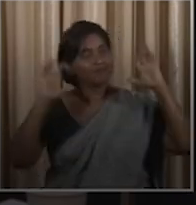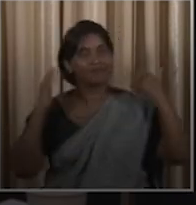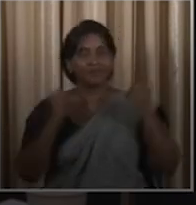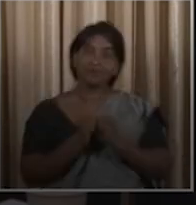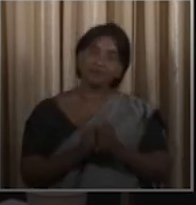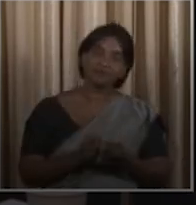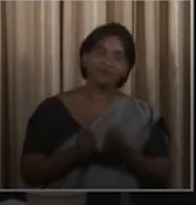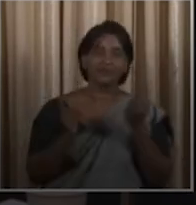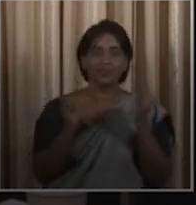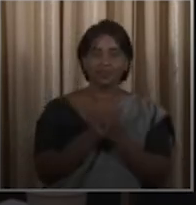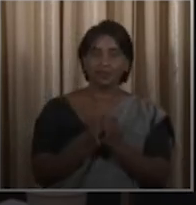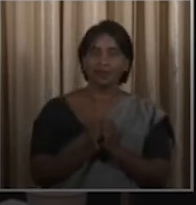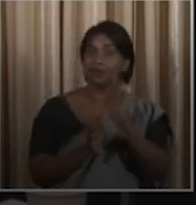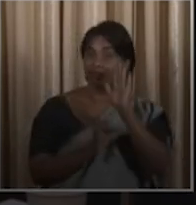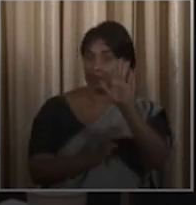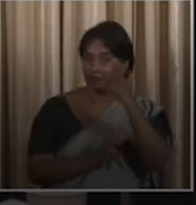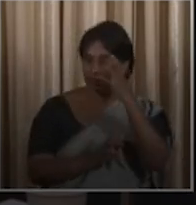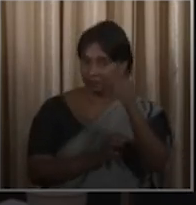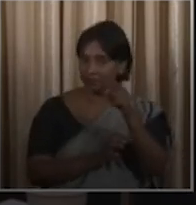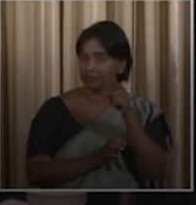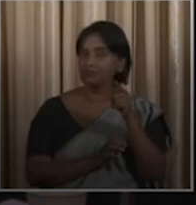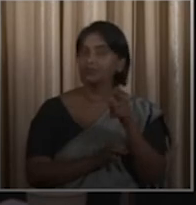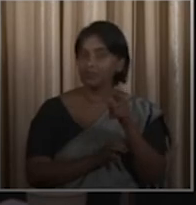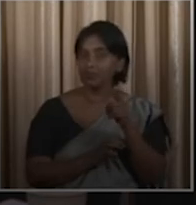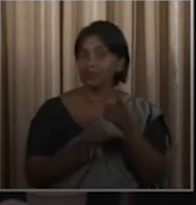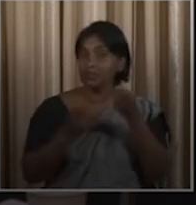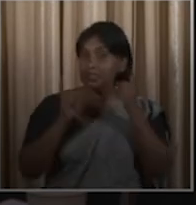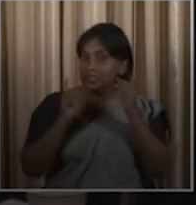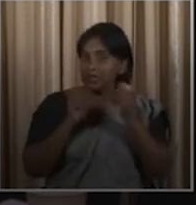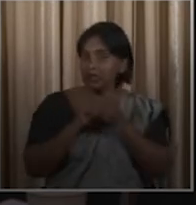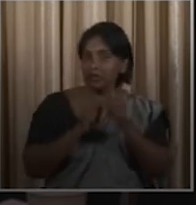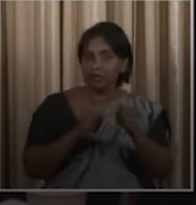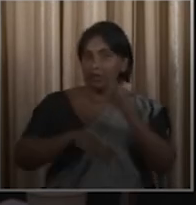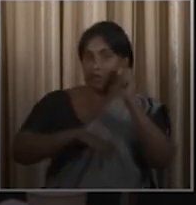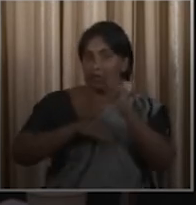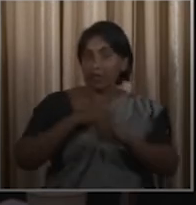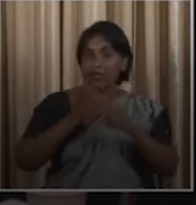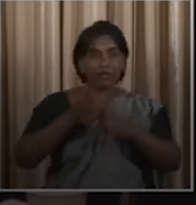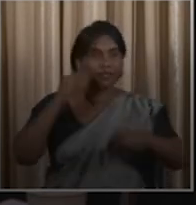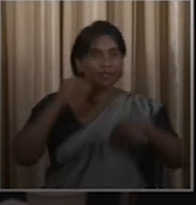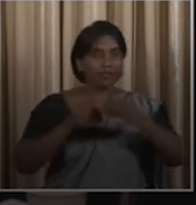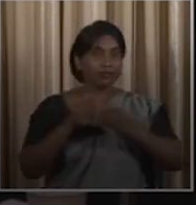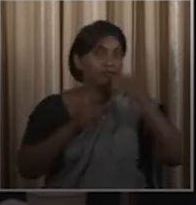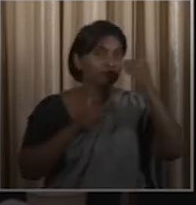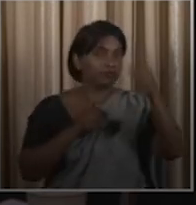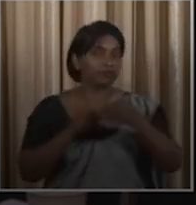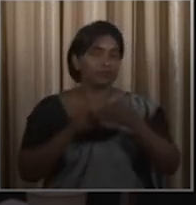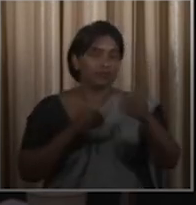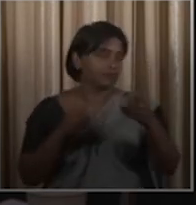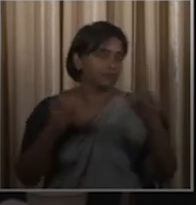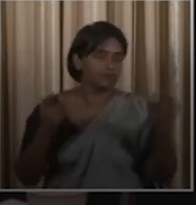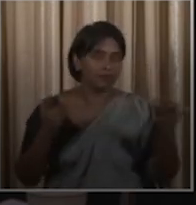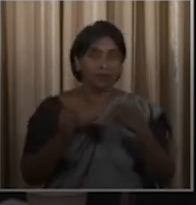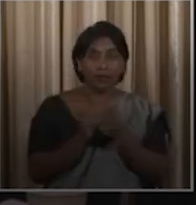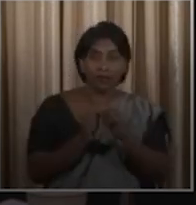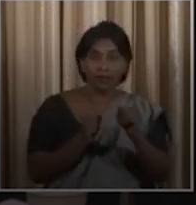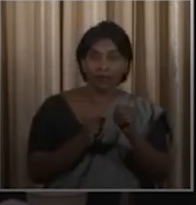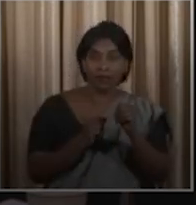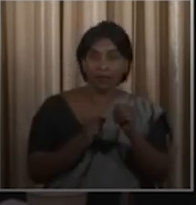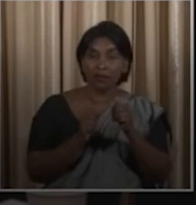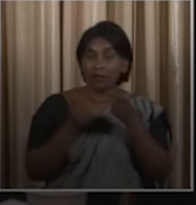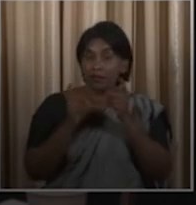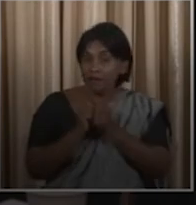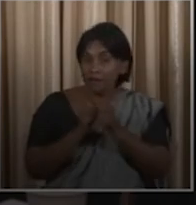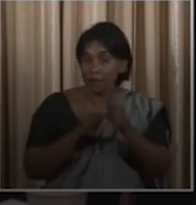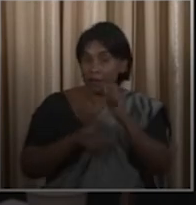mataka thaba ganna game walin athi karala de deshapalane kawuruwa digu kalayak rakinne ne game walin balayilla hadara janadhipati